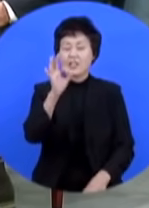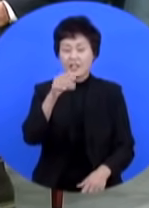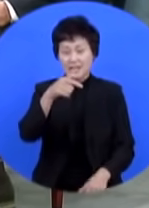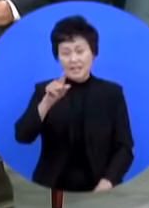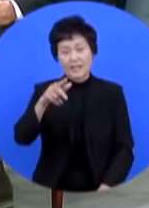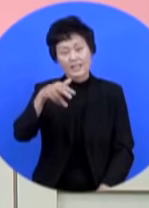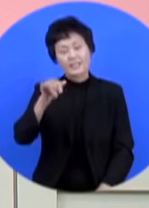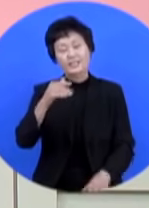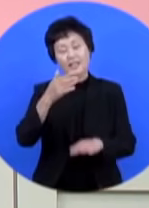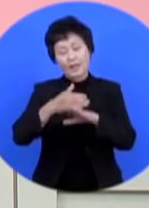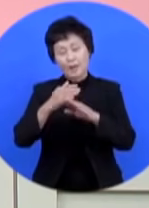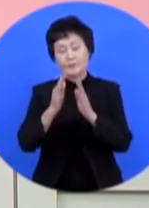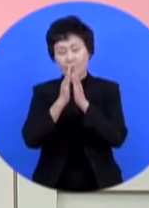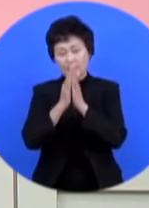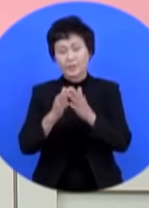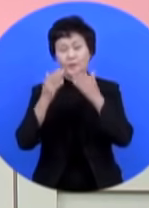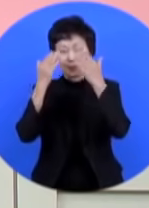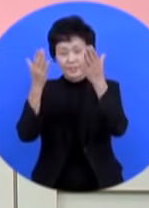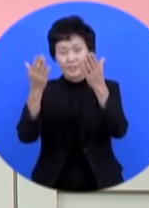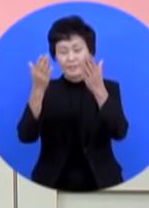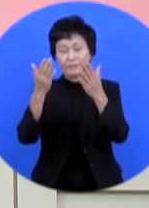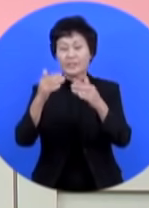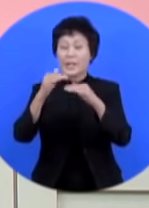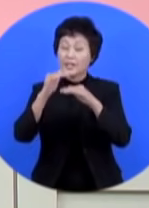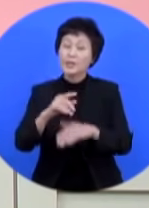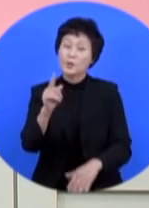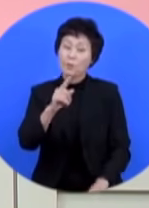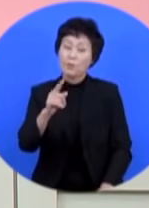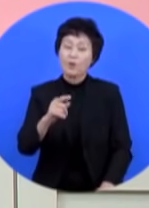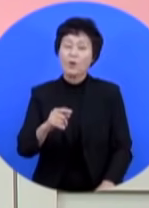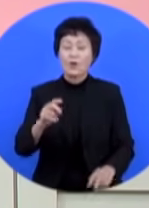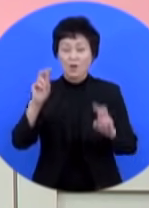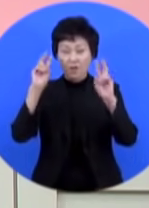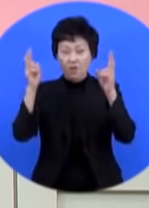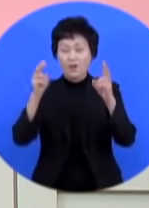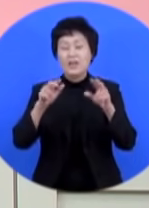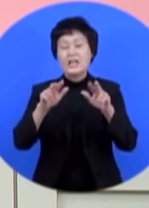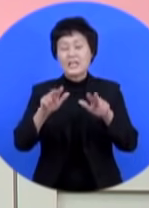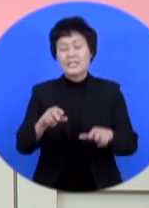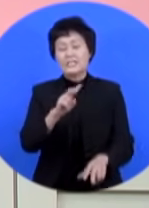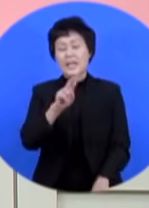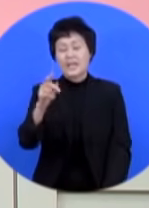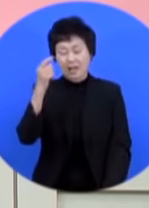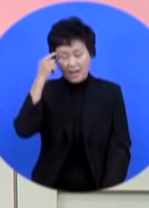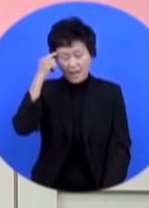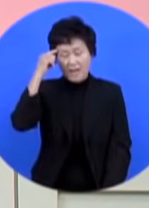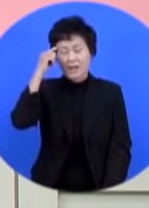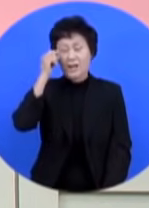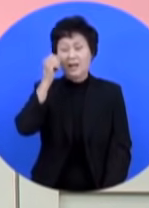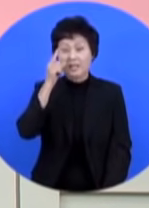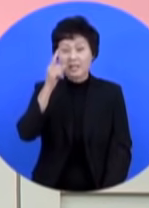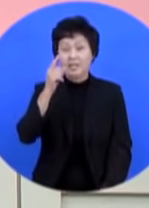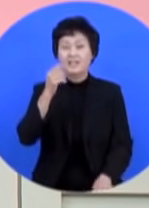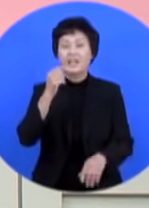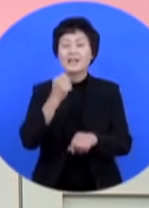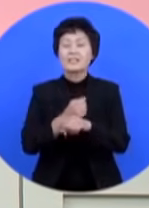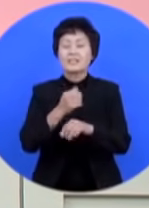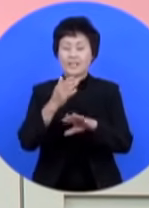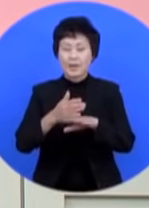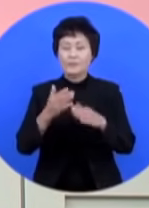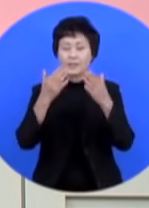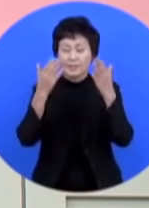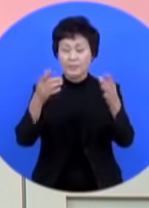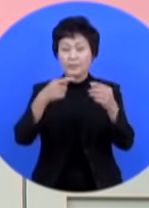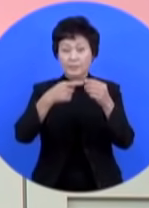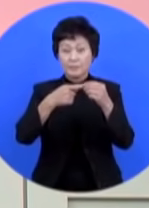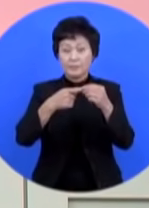있어요? 예, 이제야 깨닫게 하시니 감사합니다라는 제목을 제가 붙였습니다. 첫째, 하나뿐인